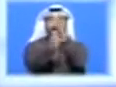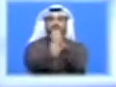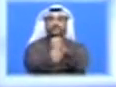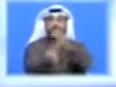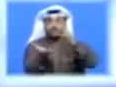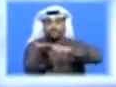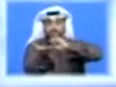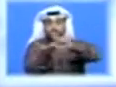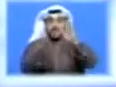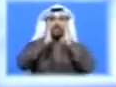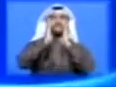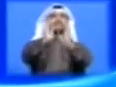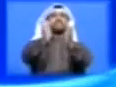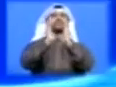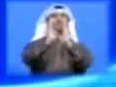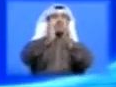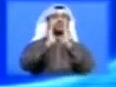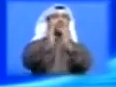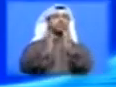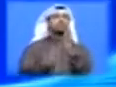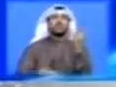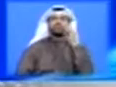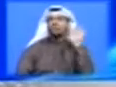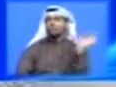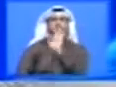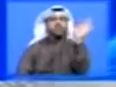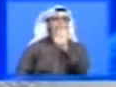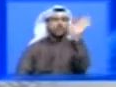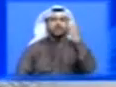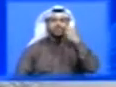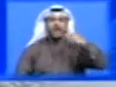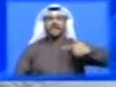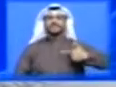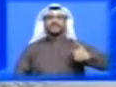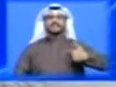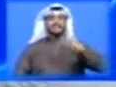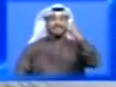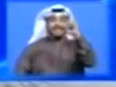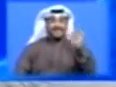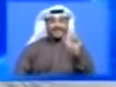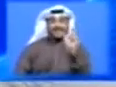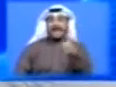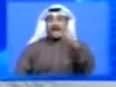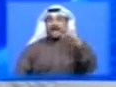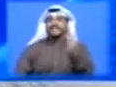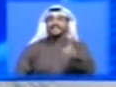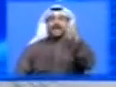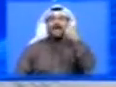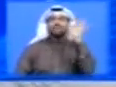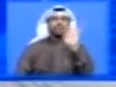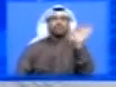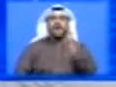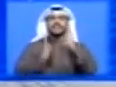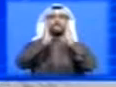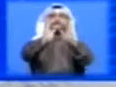إلى فخامة سيسيل لاغريناد حاكم عام غريناد صديقة، عبر فيها سموه عن خالص تهانيه